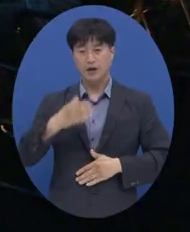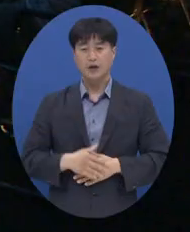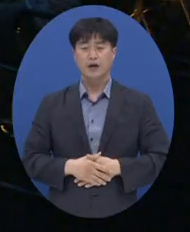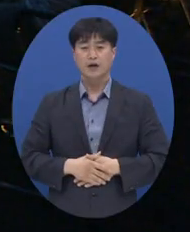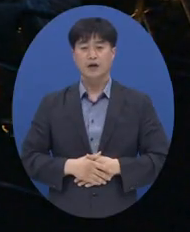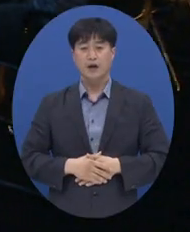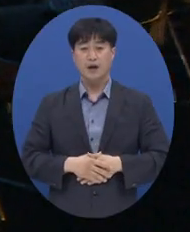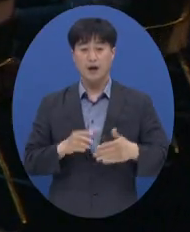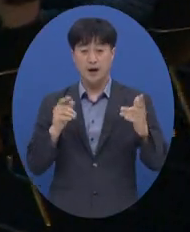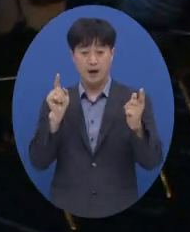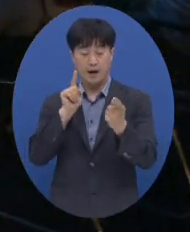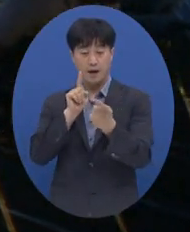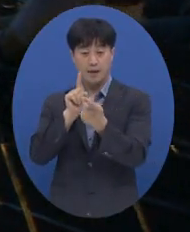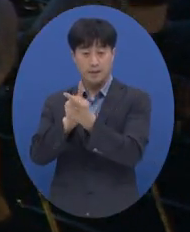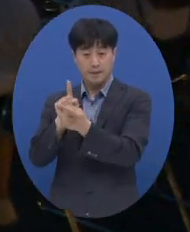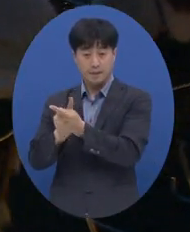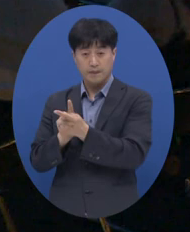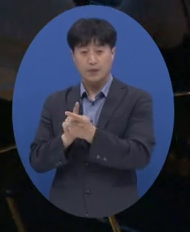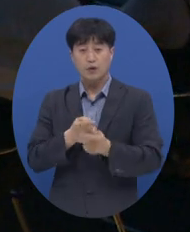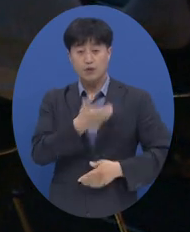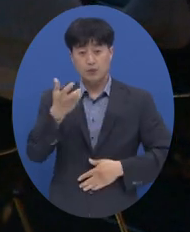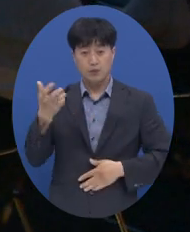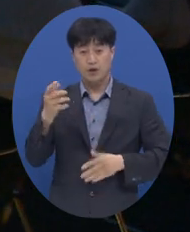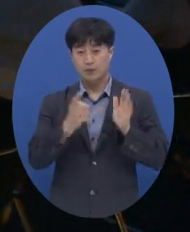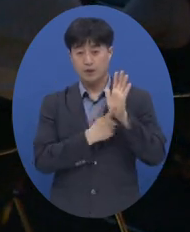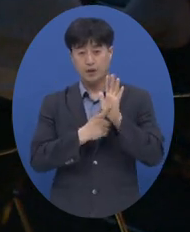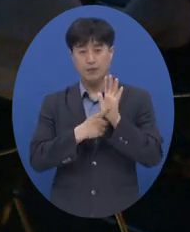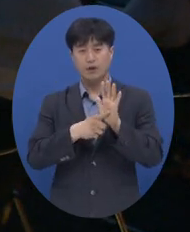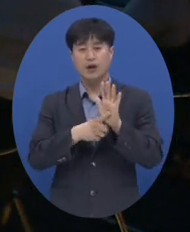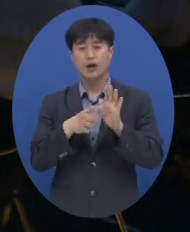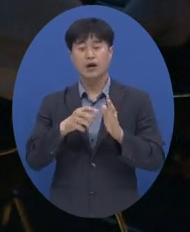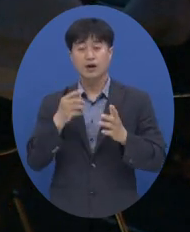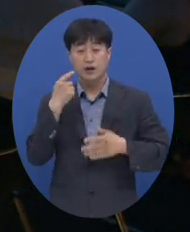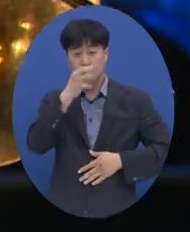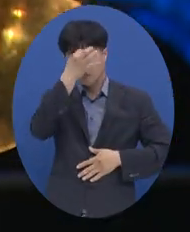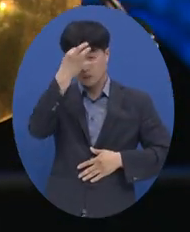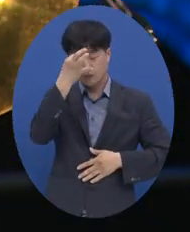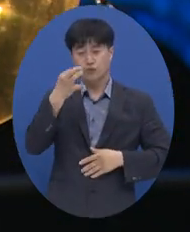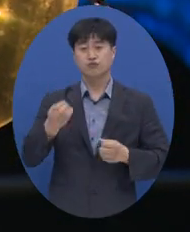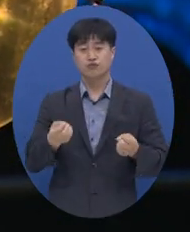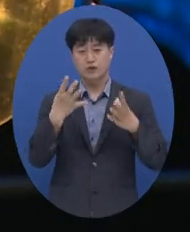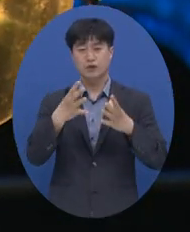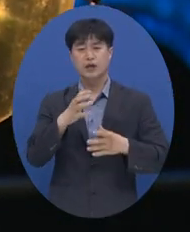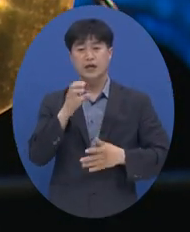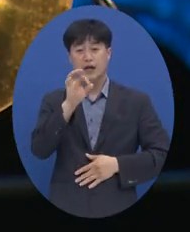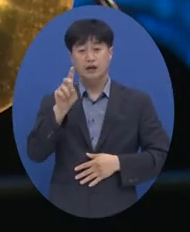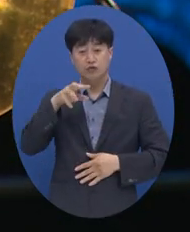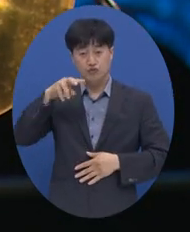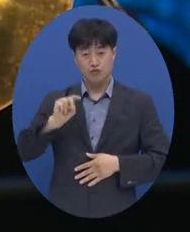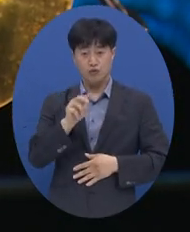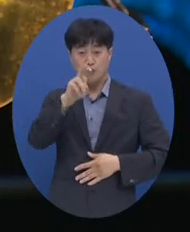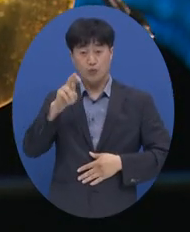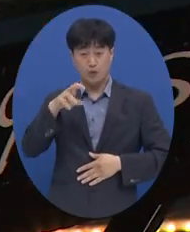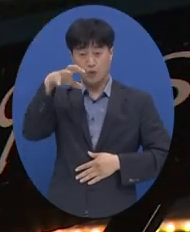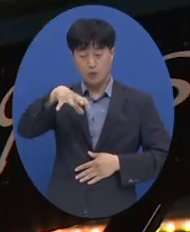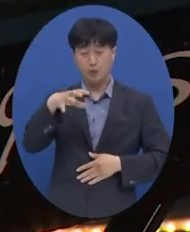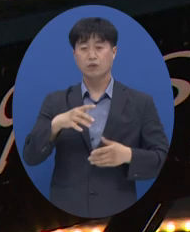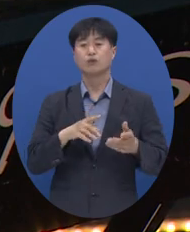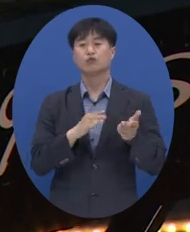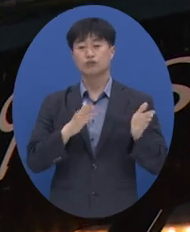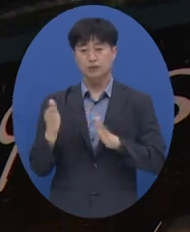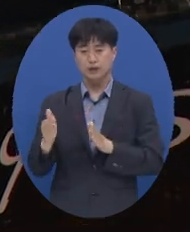있습니다. 찾아가는 순회 공연인 경기 아트 페스티벌도 오는 9월부터 양주와 포천, 양평 등지에서